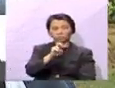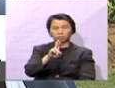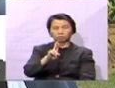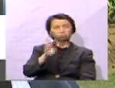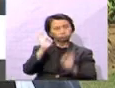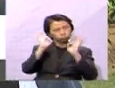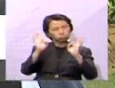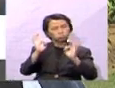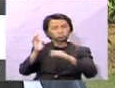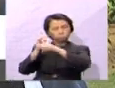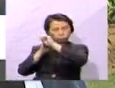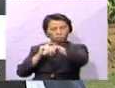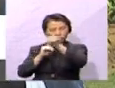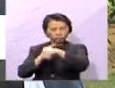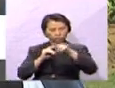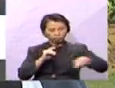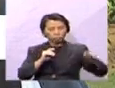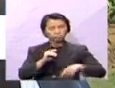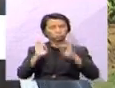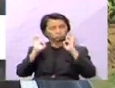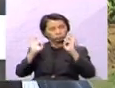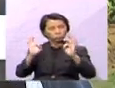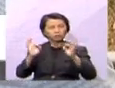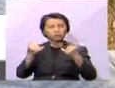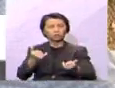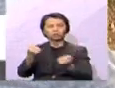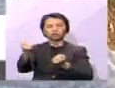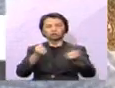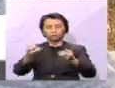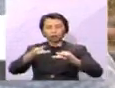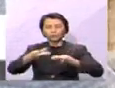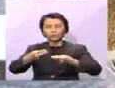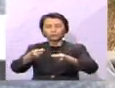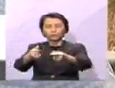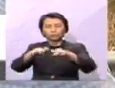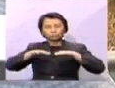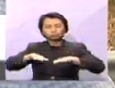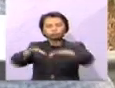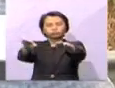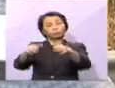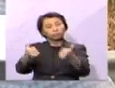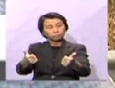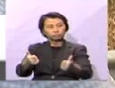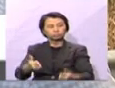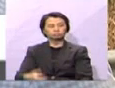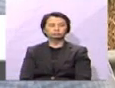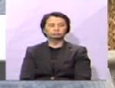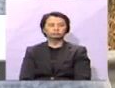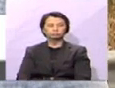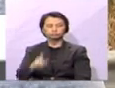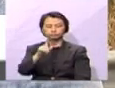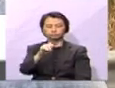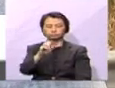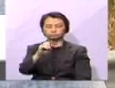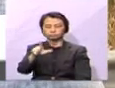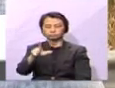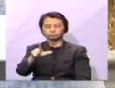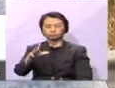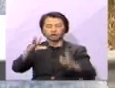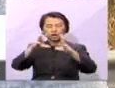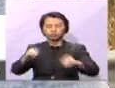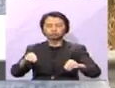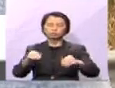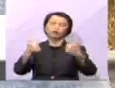denganuk saya tengok keadaan pun trafik makin lancar bagi saya selepas tol ni dimasuhkan ia dapat membantu